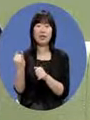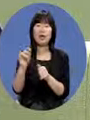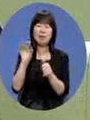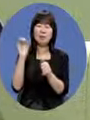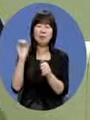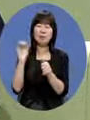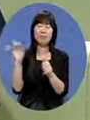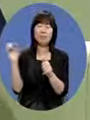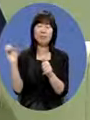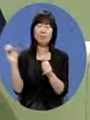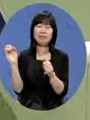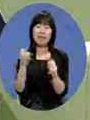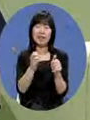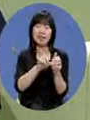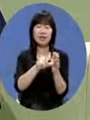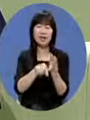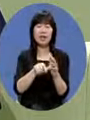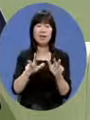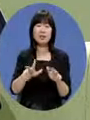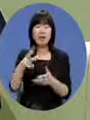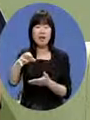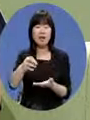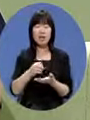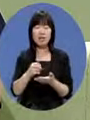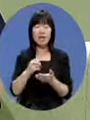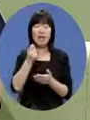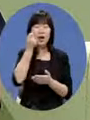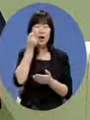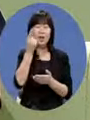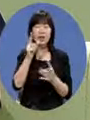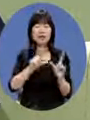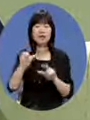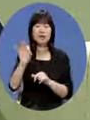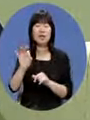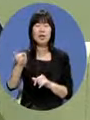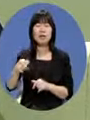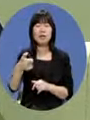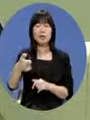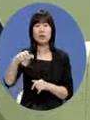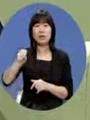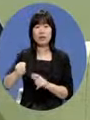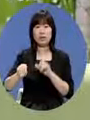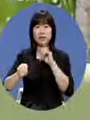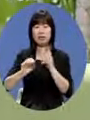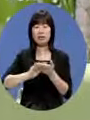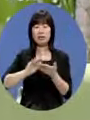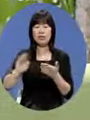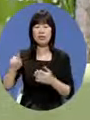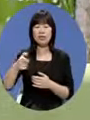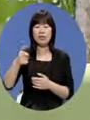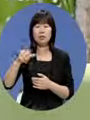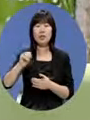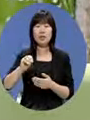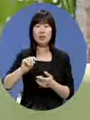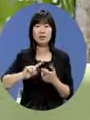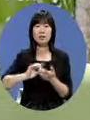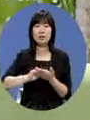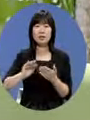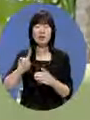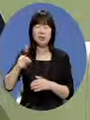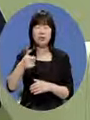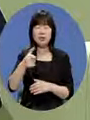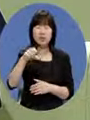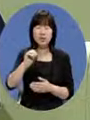하실 때 보면 어 가지 가지고 오는 한달 생활비는 이제 150만 원 이에요 8 9 10 150만 하니까 150만원